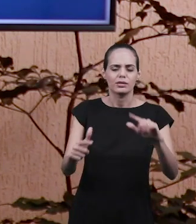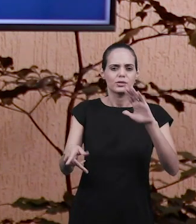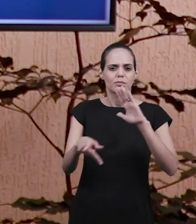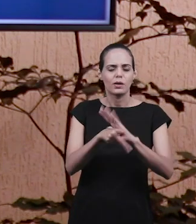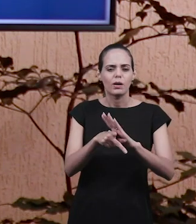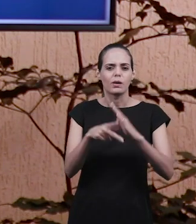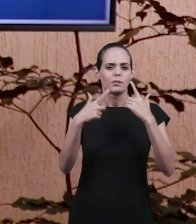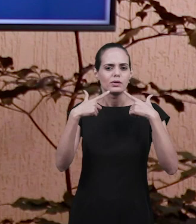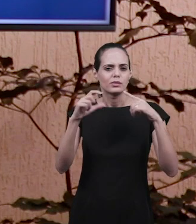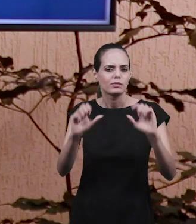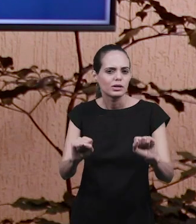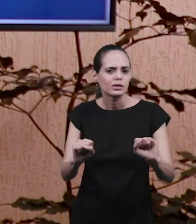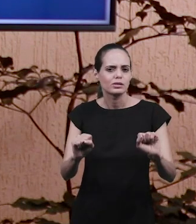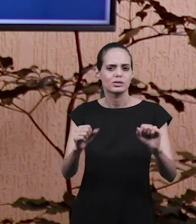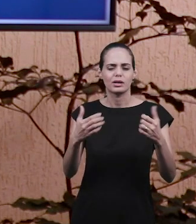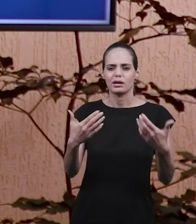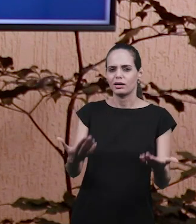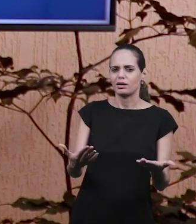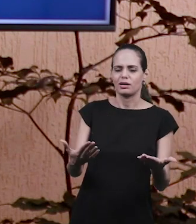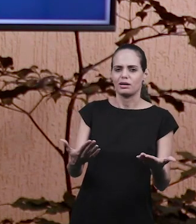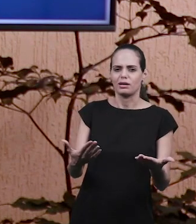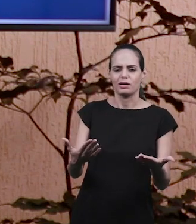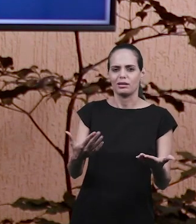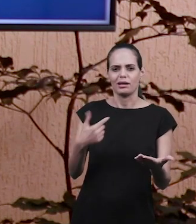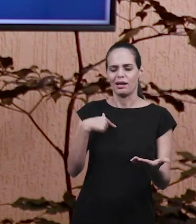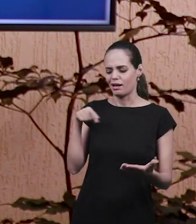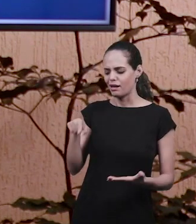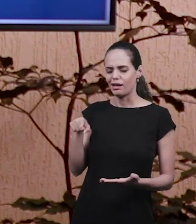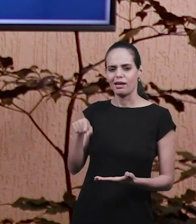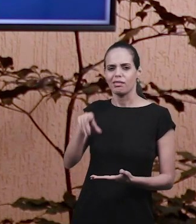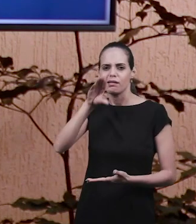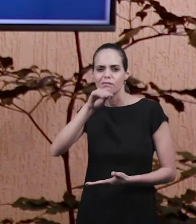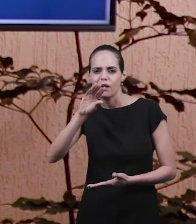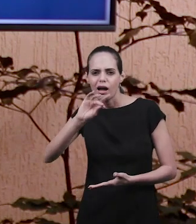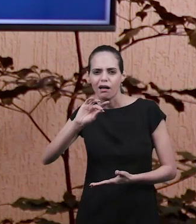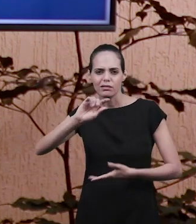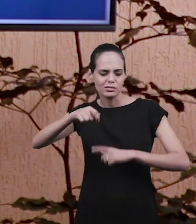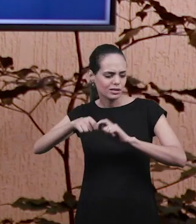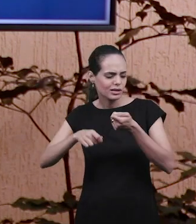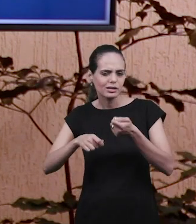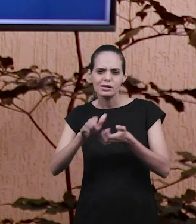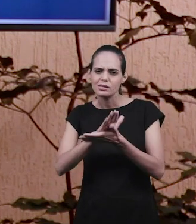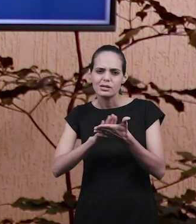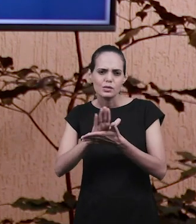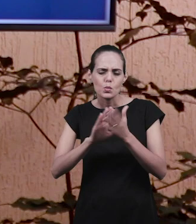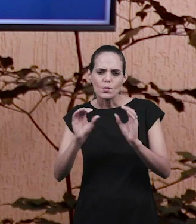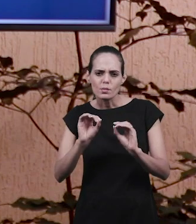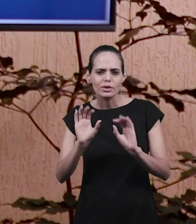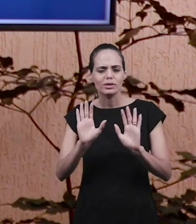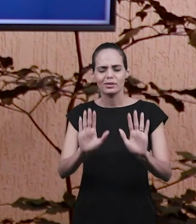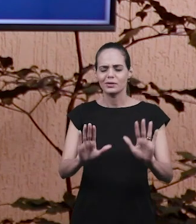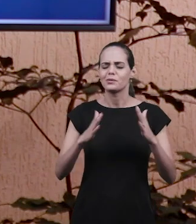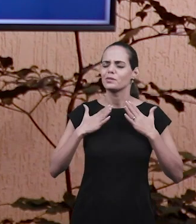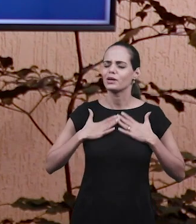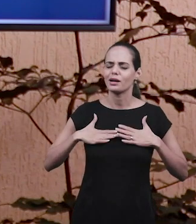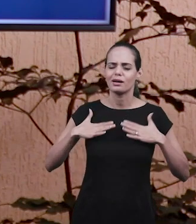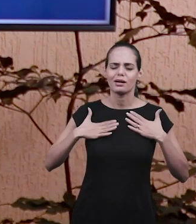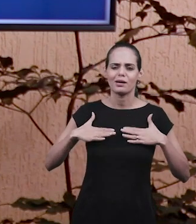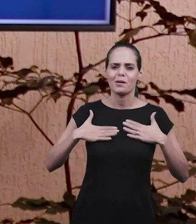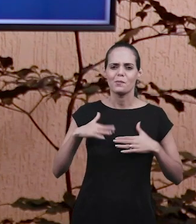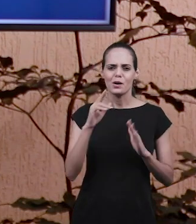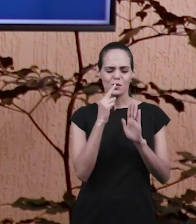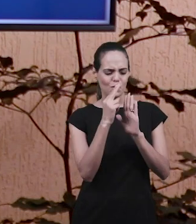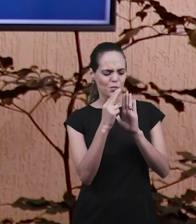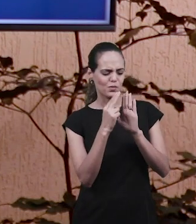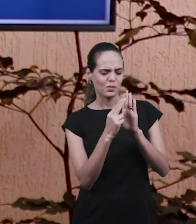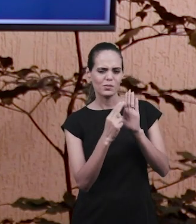de développement de langage. Non, c'est un dysfonctionnement qui n'est pas verbal du langage. Non, nous n'avons pas besoin d'être préoccupés avec